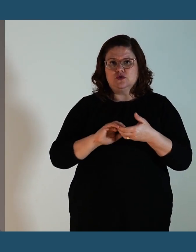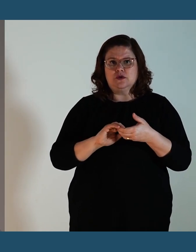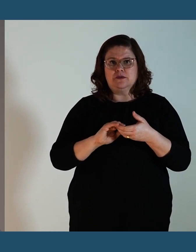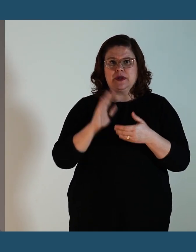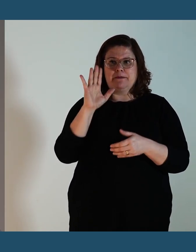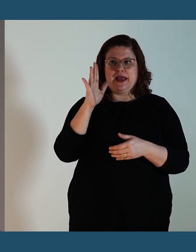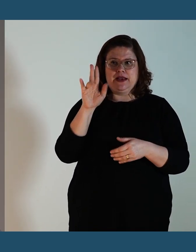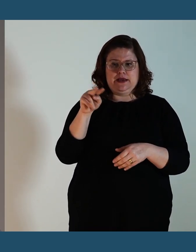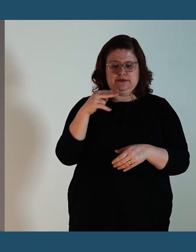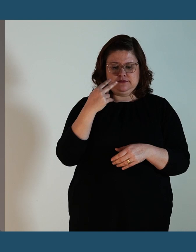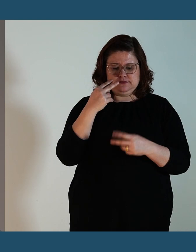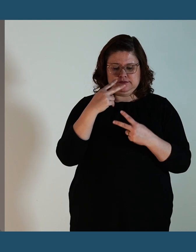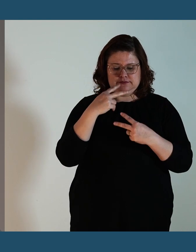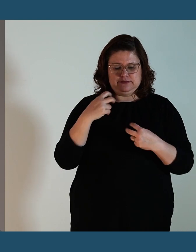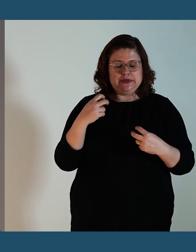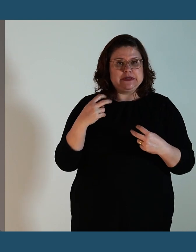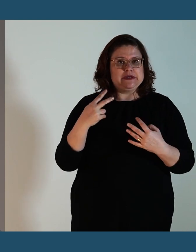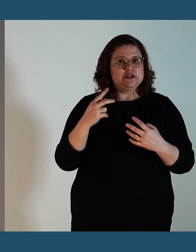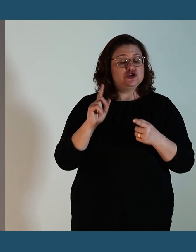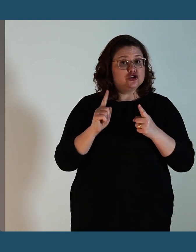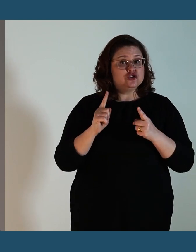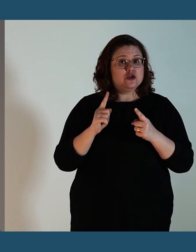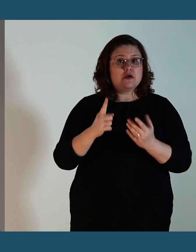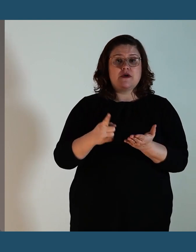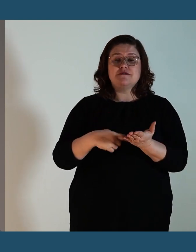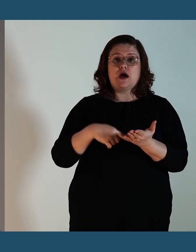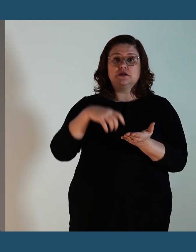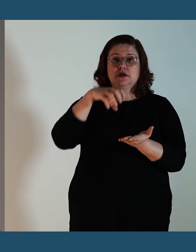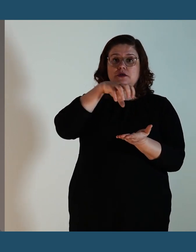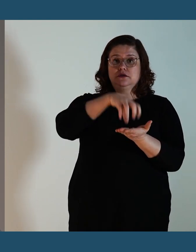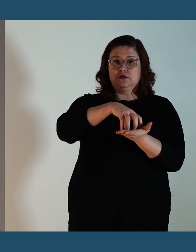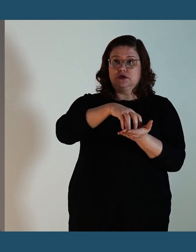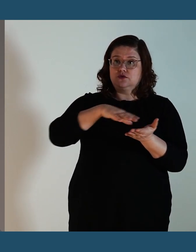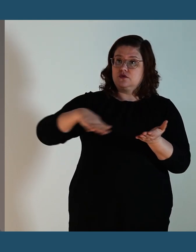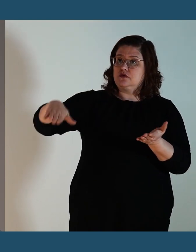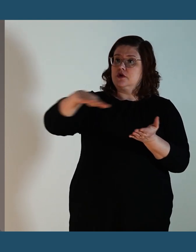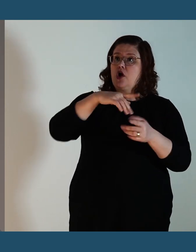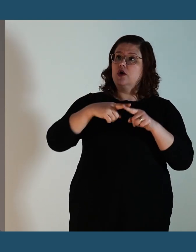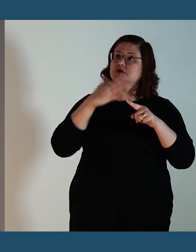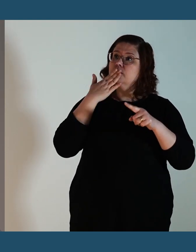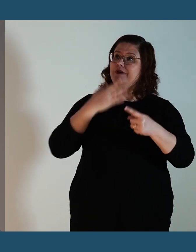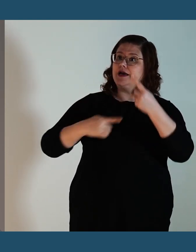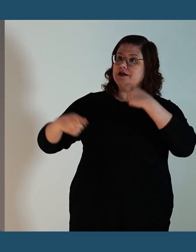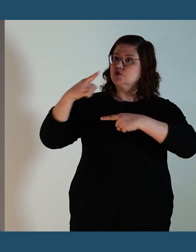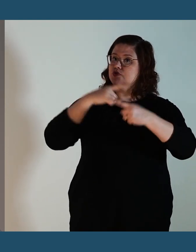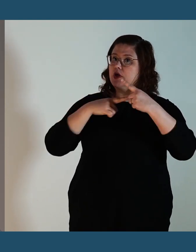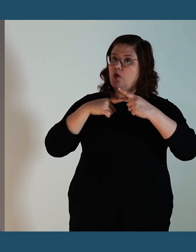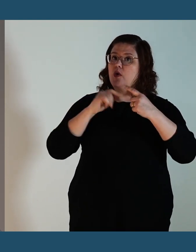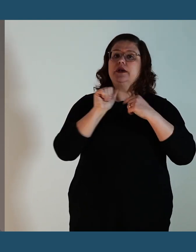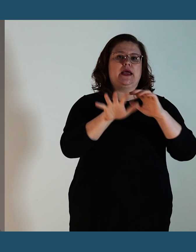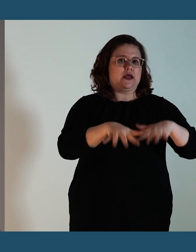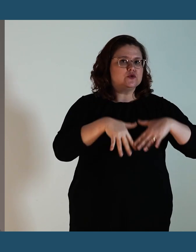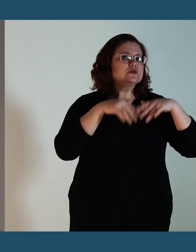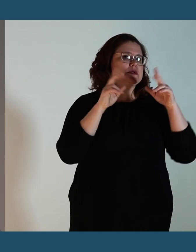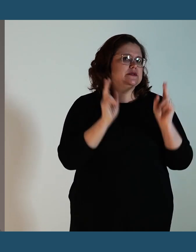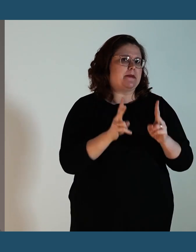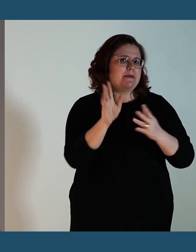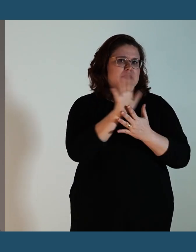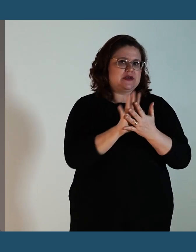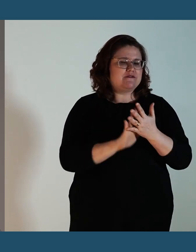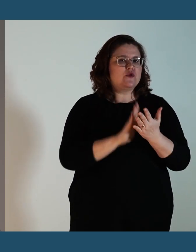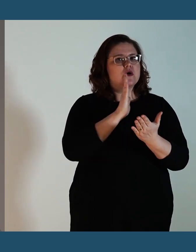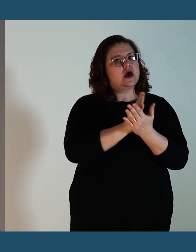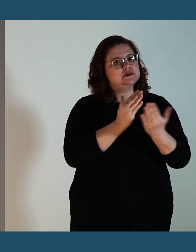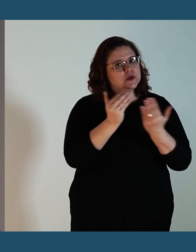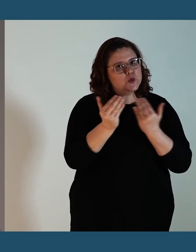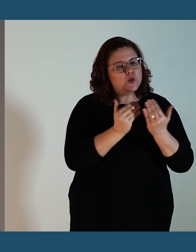paikka edustajilla, että jos me edellytetään, että meidän yhteiskunnassa keskustelu olisi hyvää, niin mun mielestä siellä isossa salissa sen pitäisi myöskin olla asiallista ja hyvää